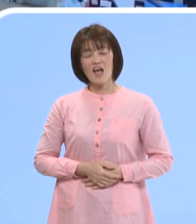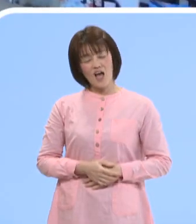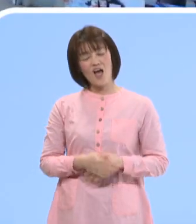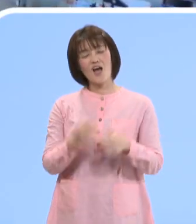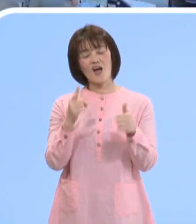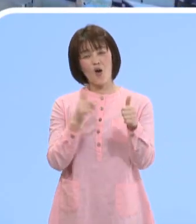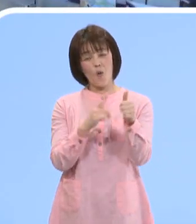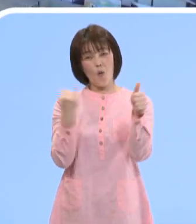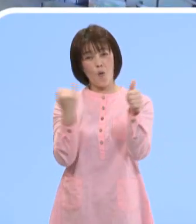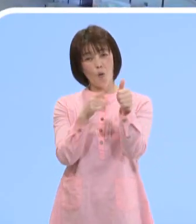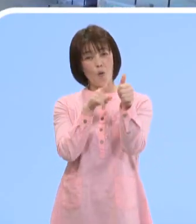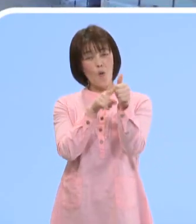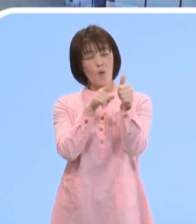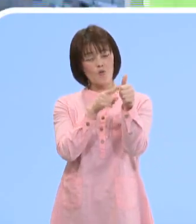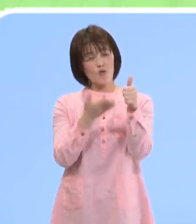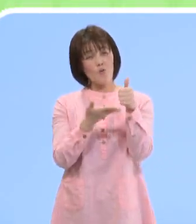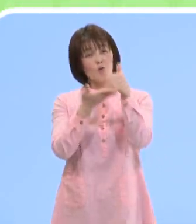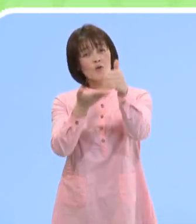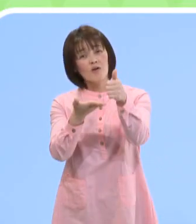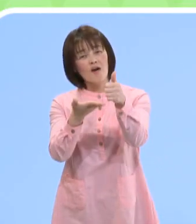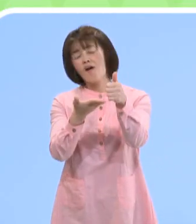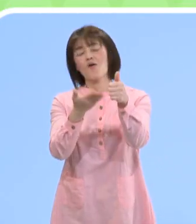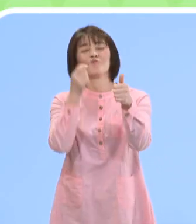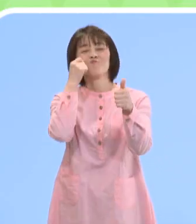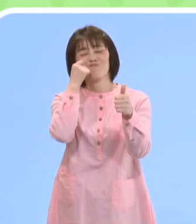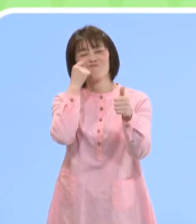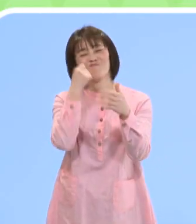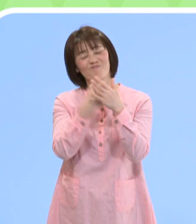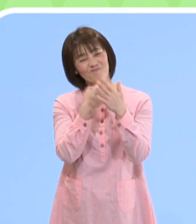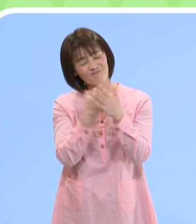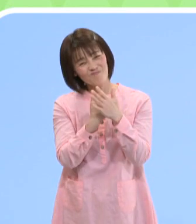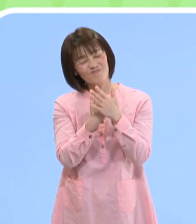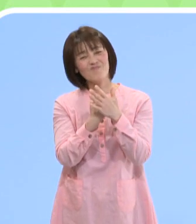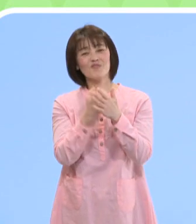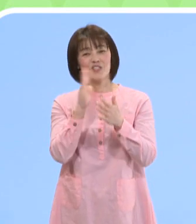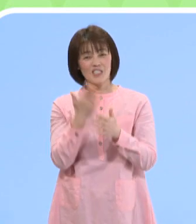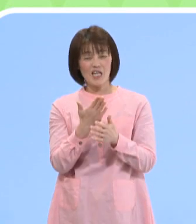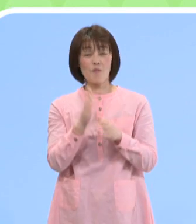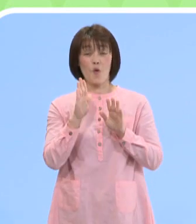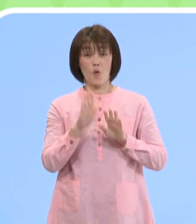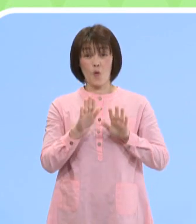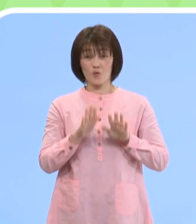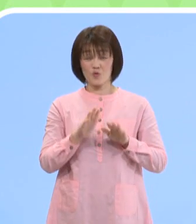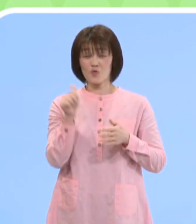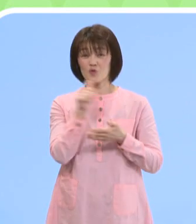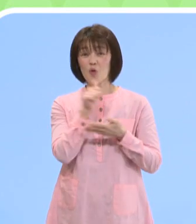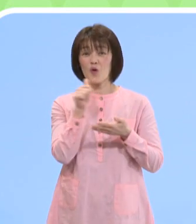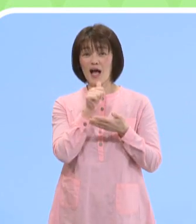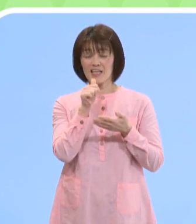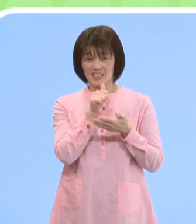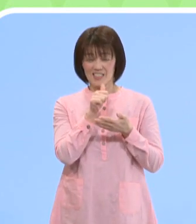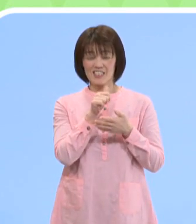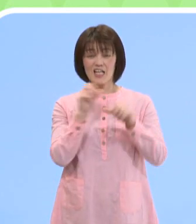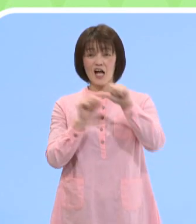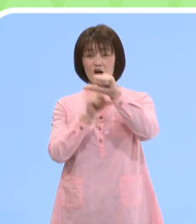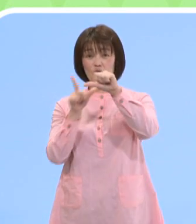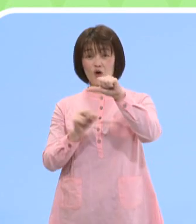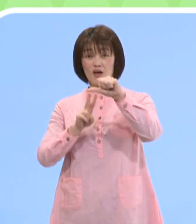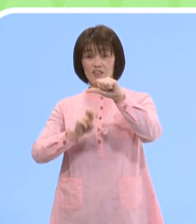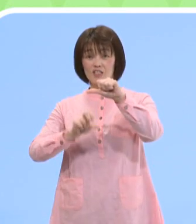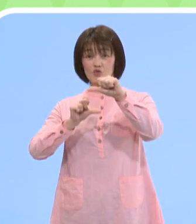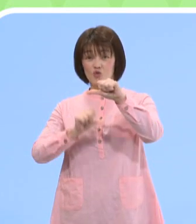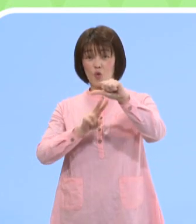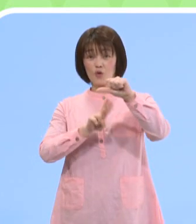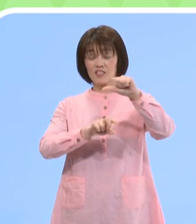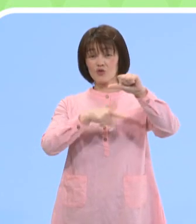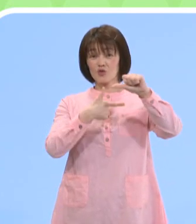残念ながら王子様はプレゼントできませんが、今週の輝きさんで紹介した今月25